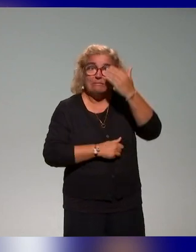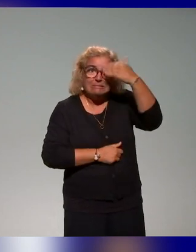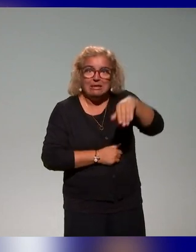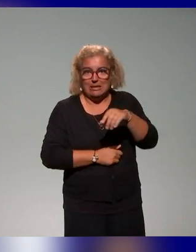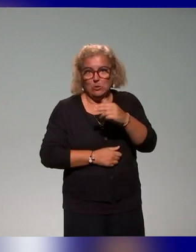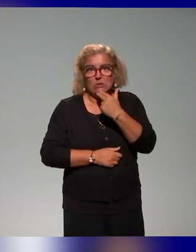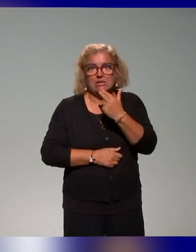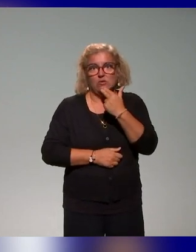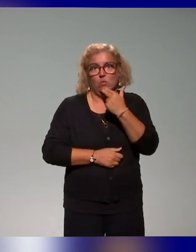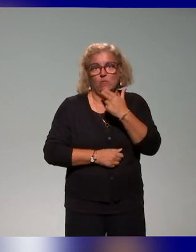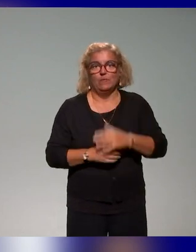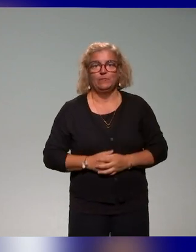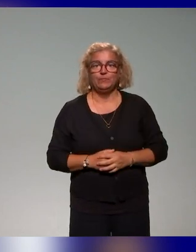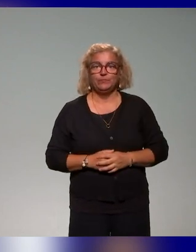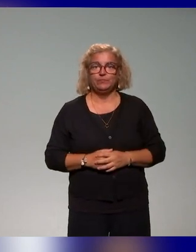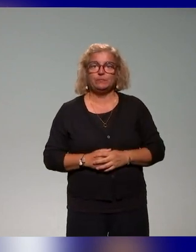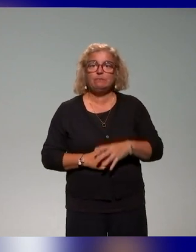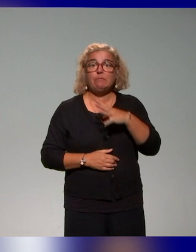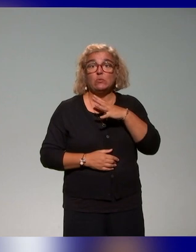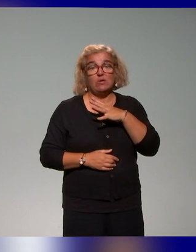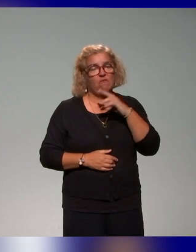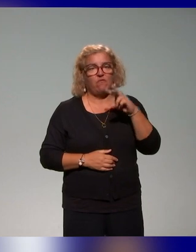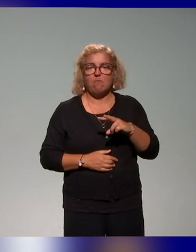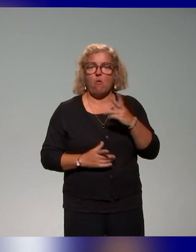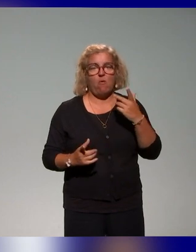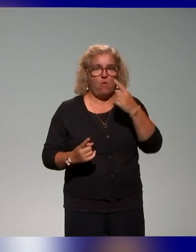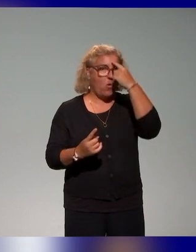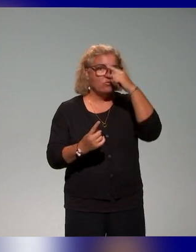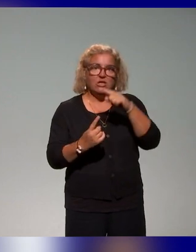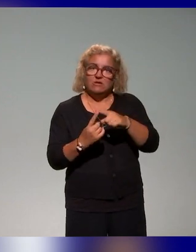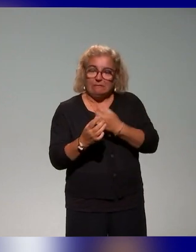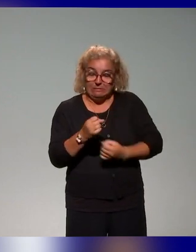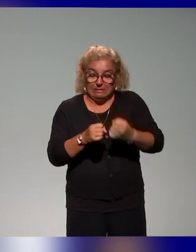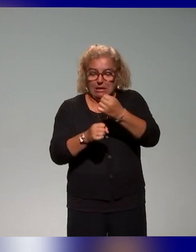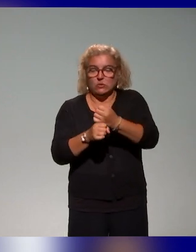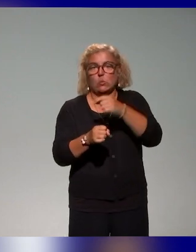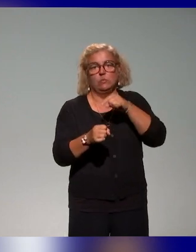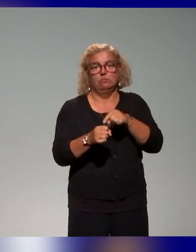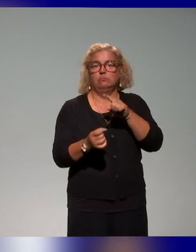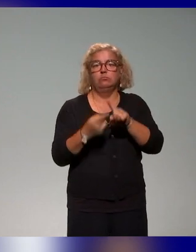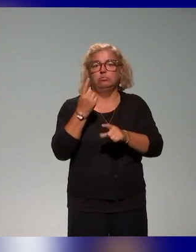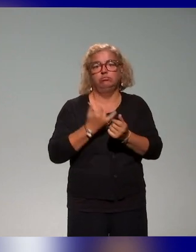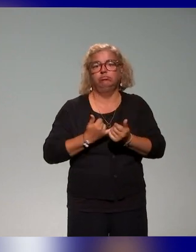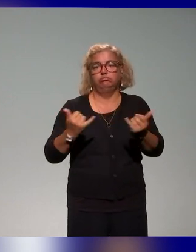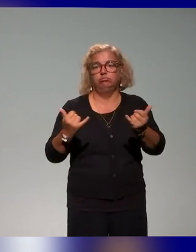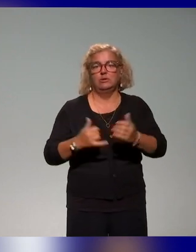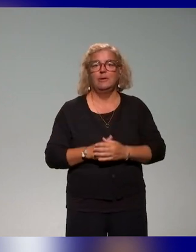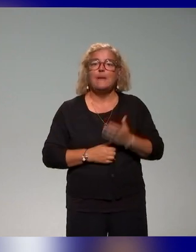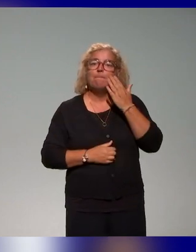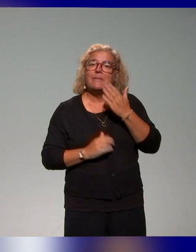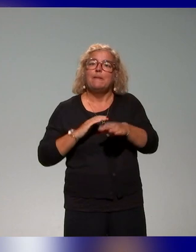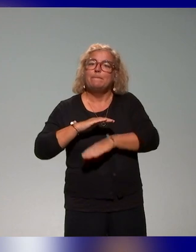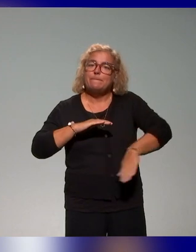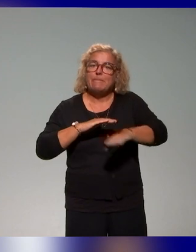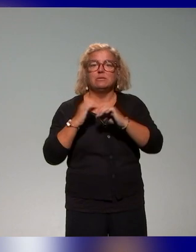donc il y a un enjeu majeur sur la conception, mais en tout cas c'est vrai que c'est quand même une base